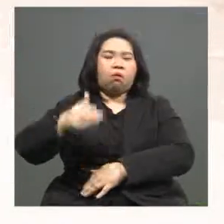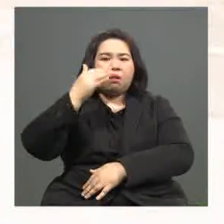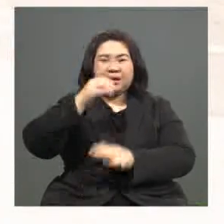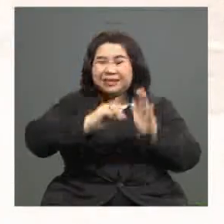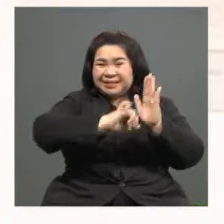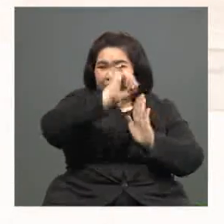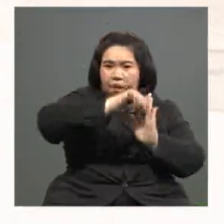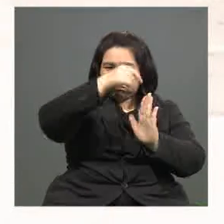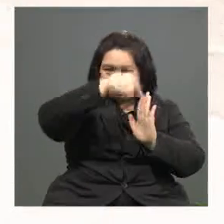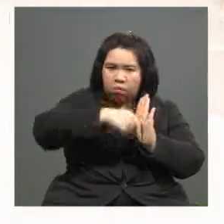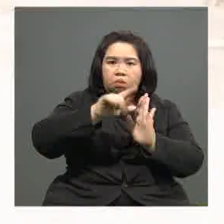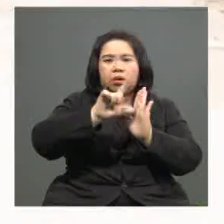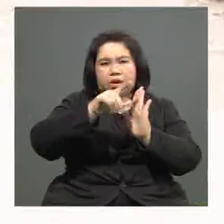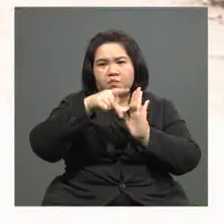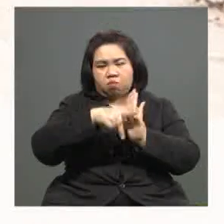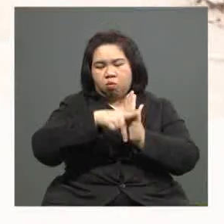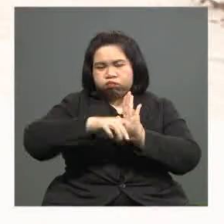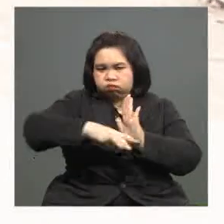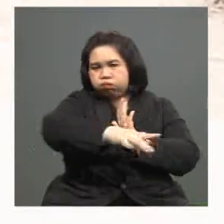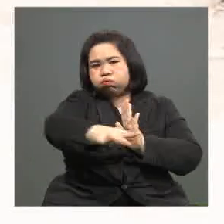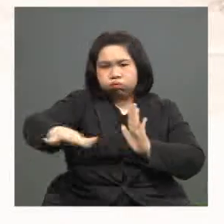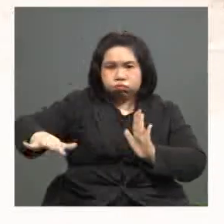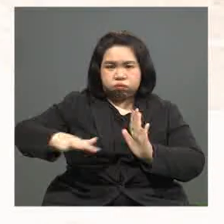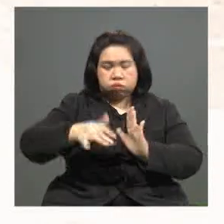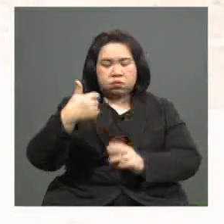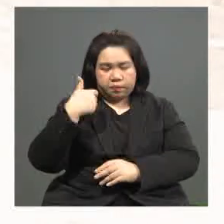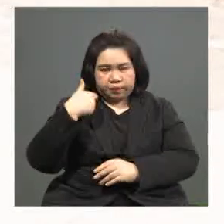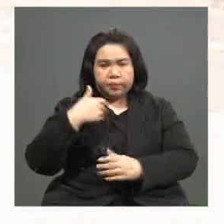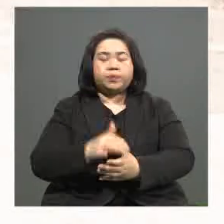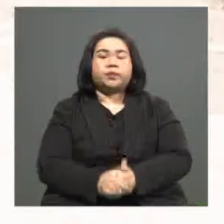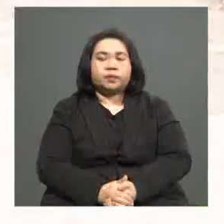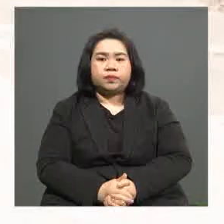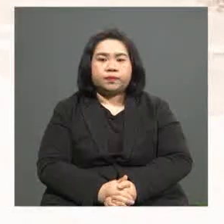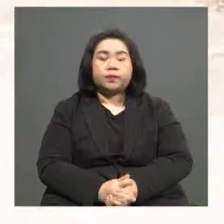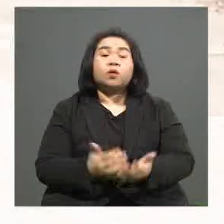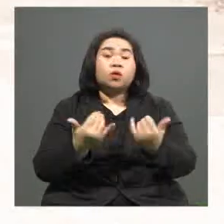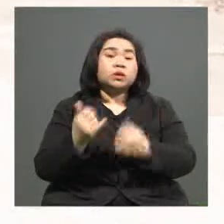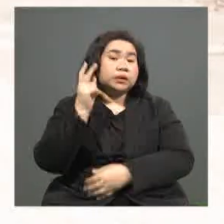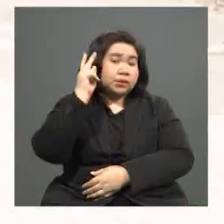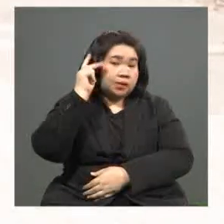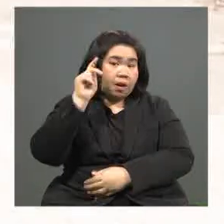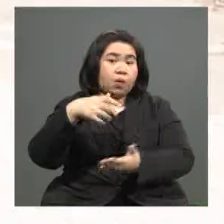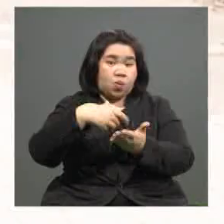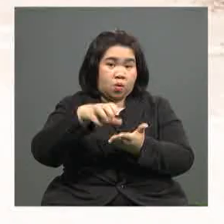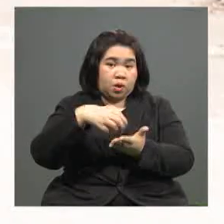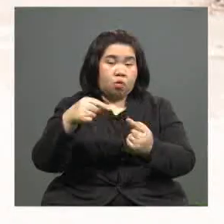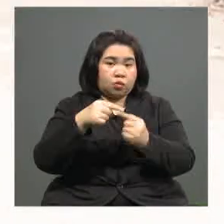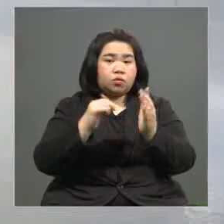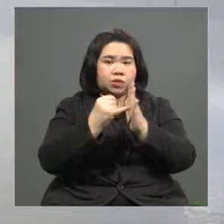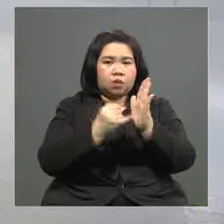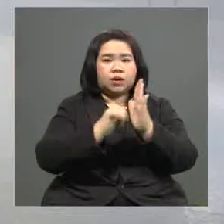ใหม่นะคะก็คาดว่าจะไหลกระจายเข้าท่วมในพื้นที่จังหวัดลำพูนและนี่ก็เป็นบรรยากาศล่าสุดจากจังหวัดเชียงใหม่